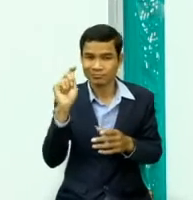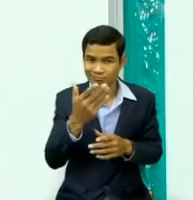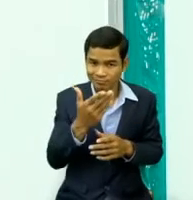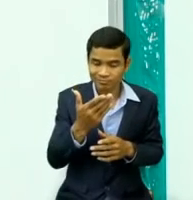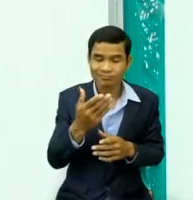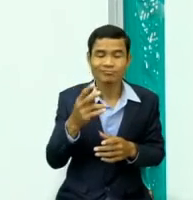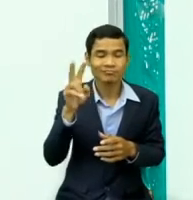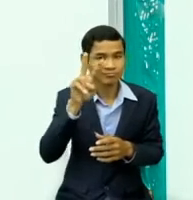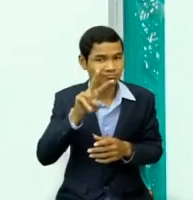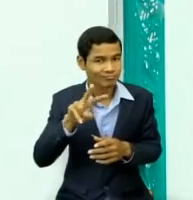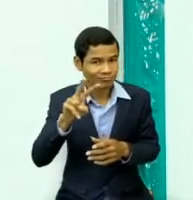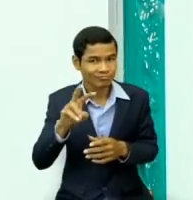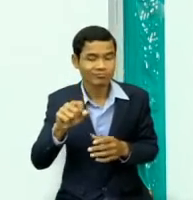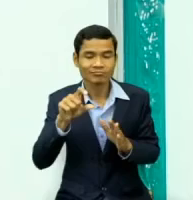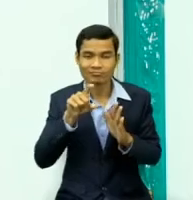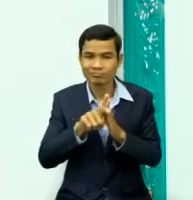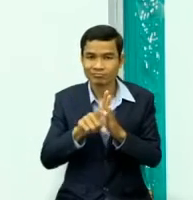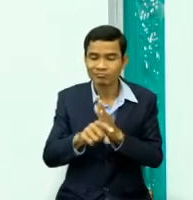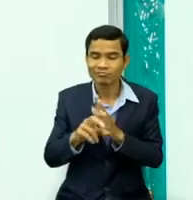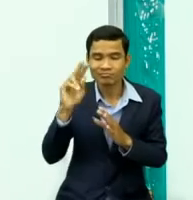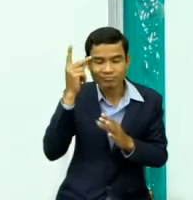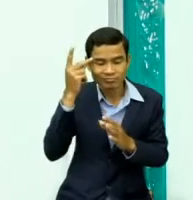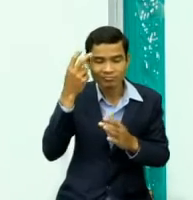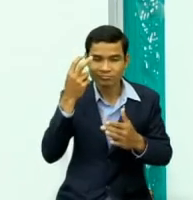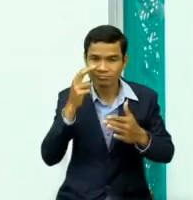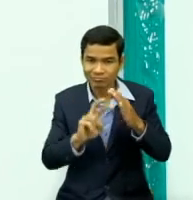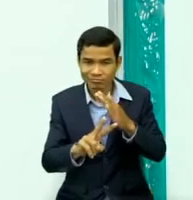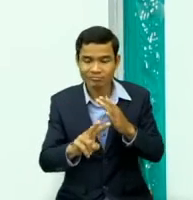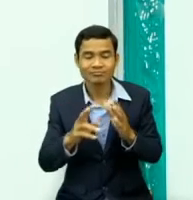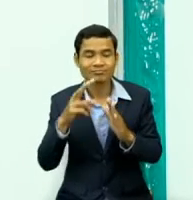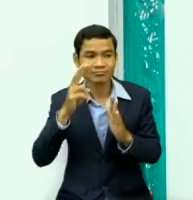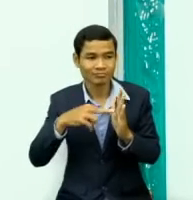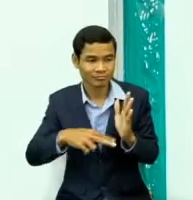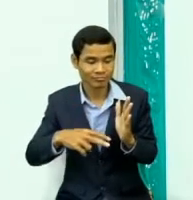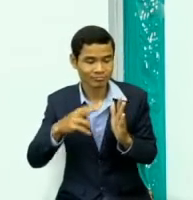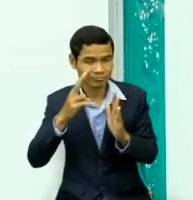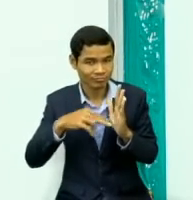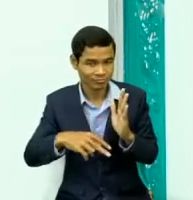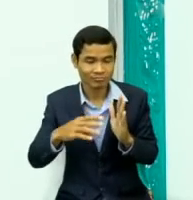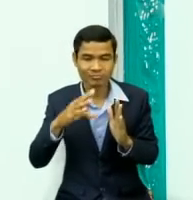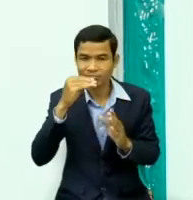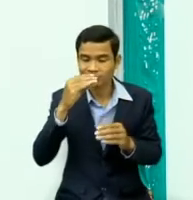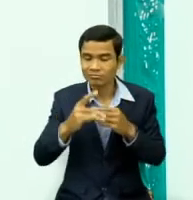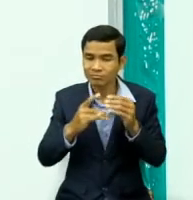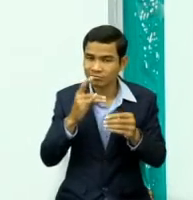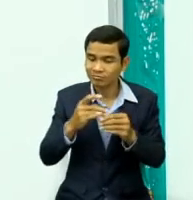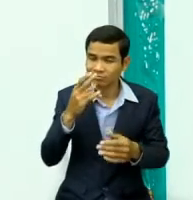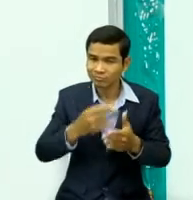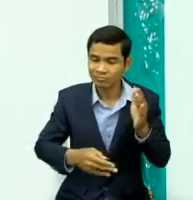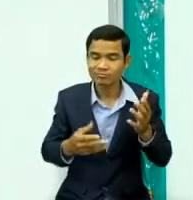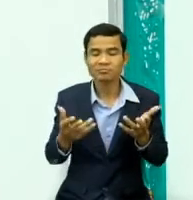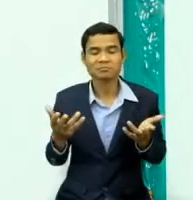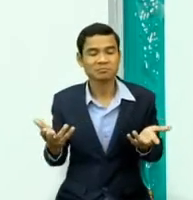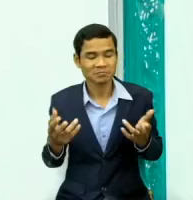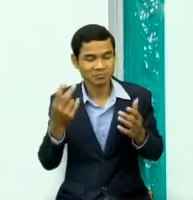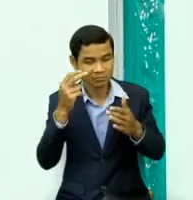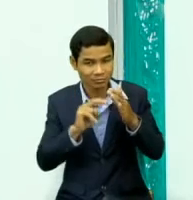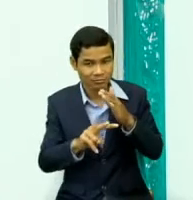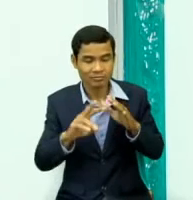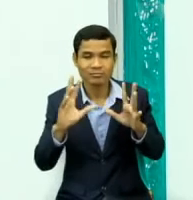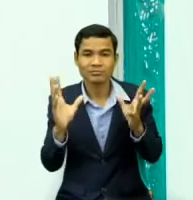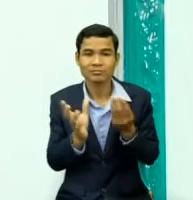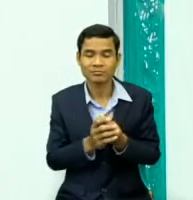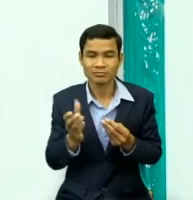phim có đôi chia chấm nón trường con tư tiền tình ở khăn nè ta không ăn tập bọt ở bờ dưới kia này dễ ẩm pì vậy đá chà con tư tiền tình ở khăn